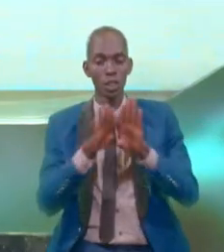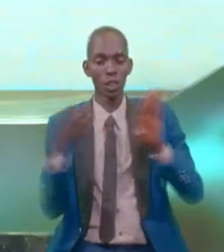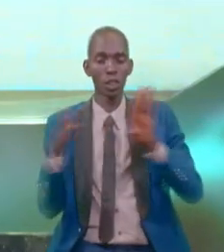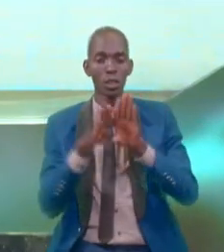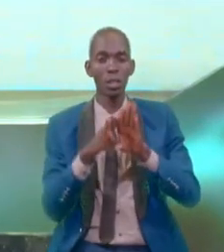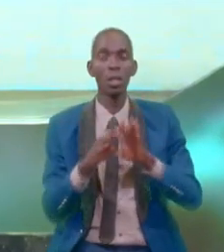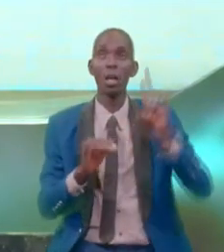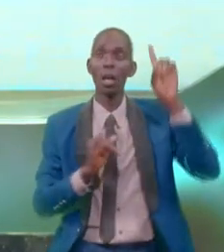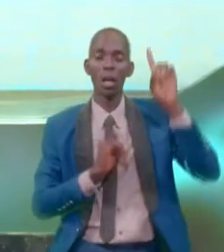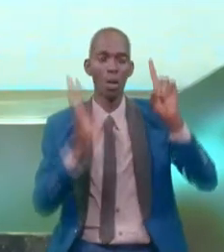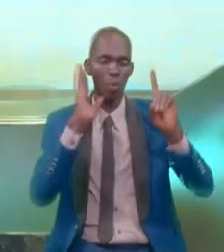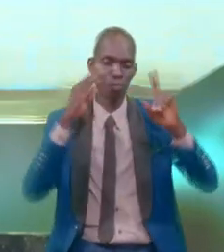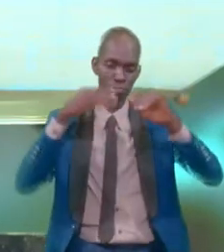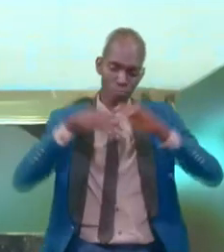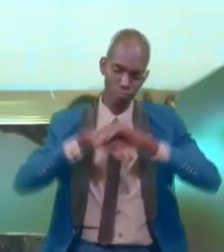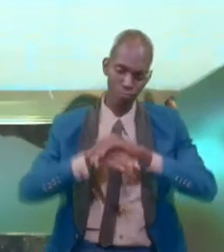j'entrerai.